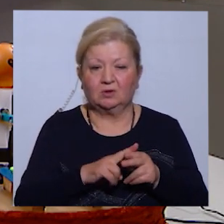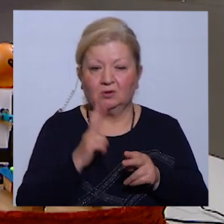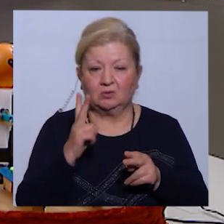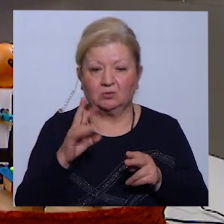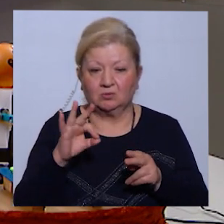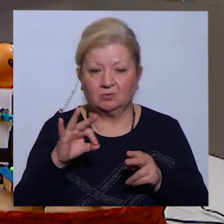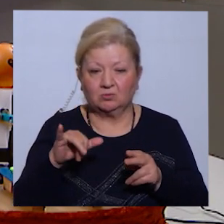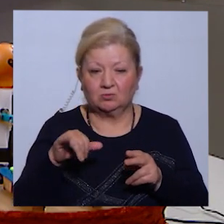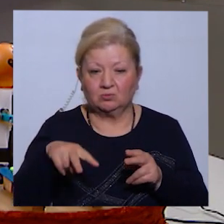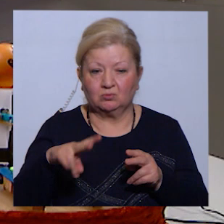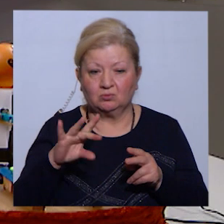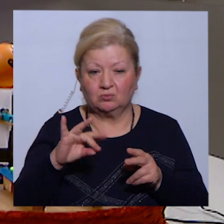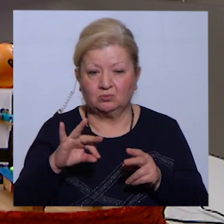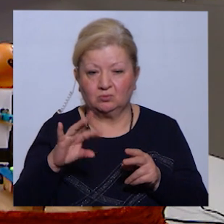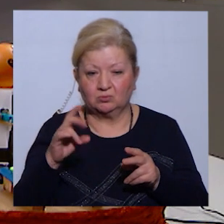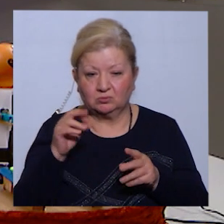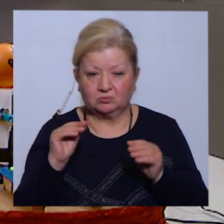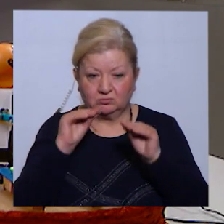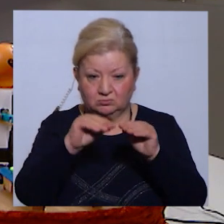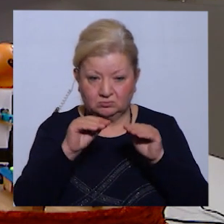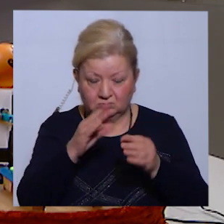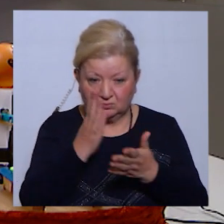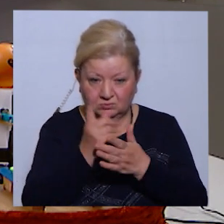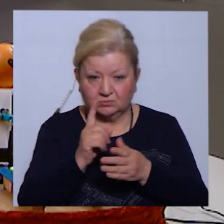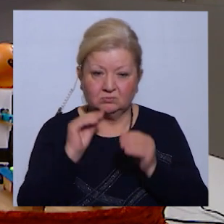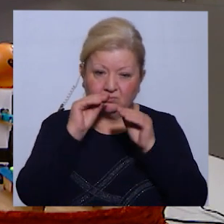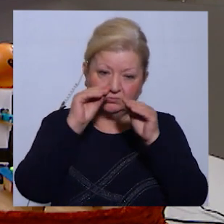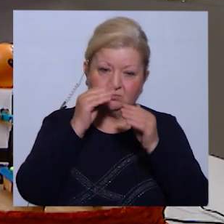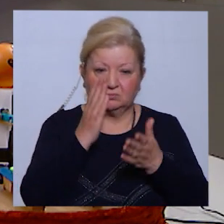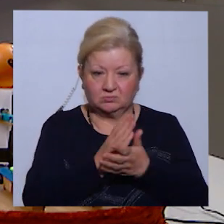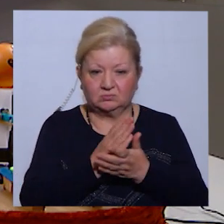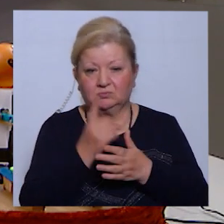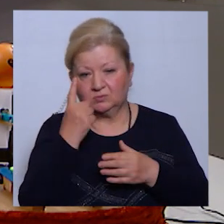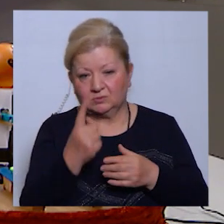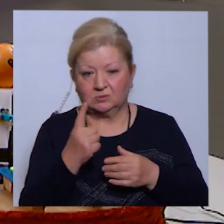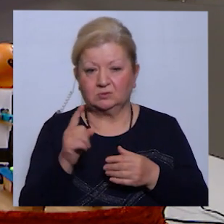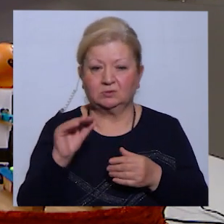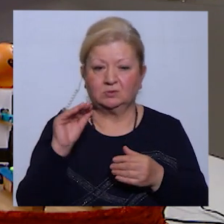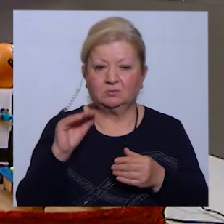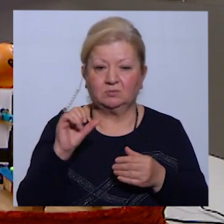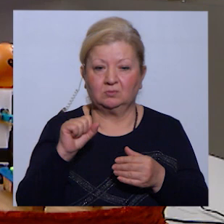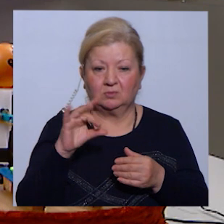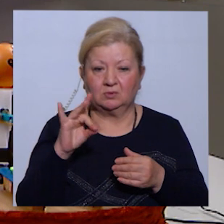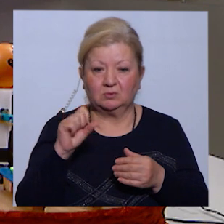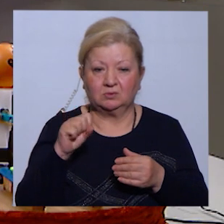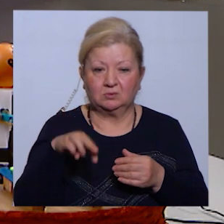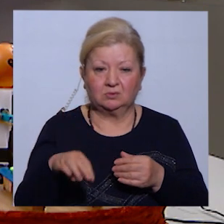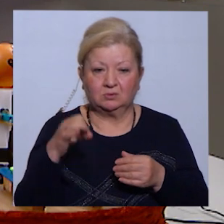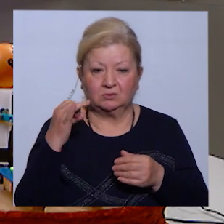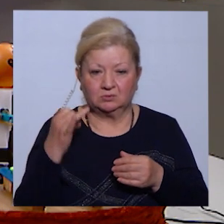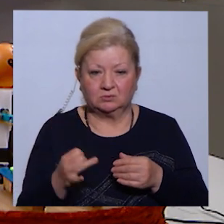დავმუხტეთ, ძაბამ თუ 1 ვოლტით მოიმატა, ასე ტევადობას ეწოდება 1 ფარადი.